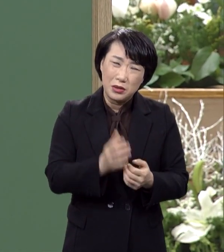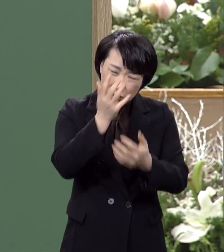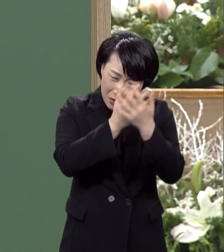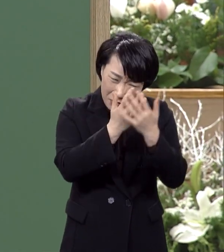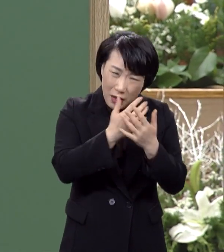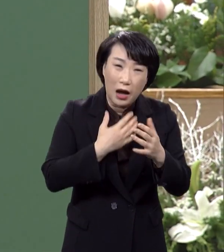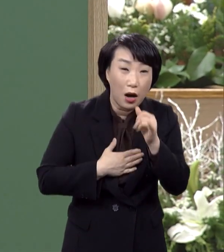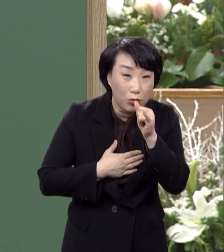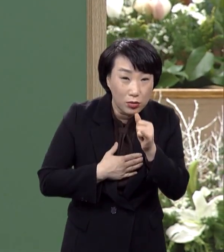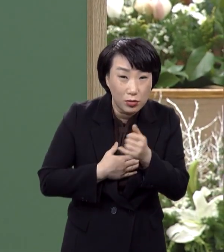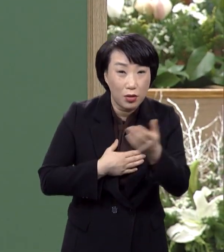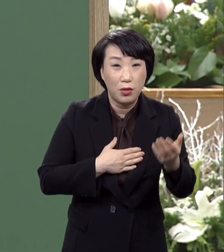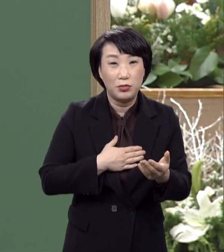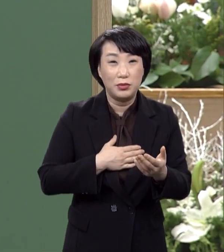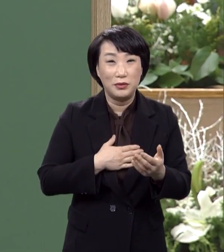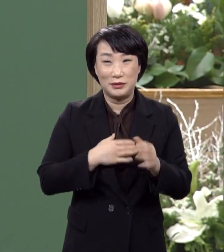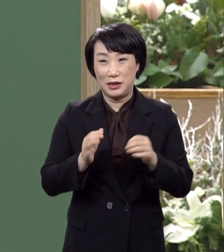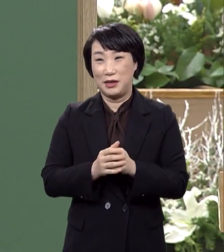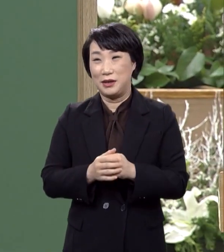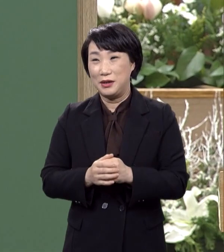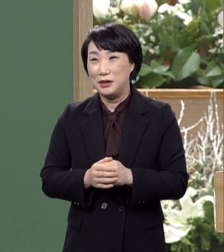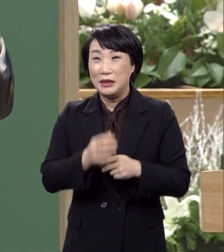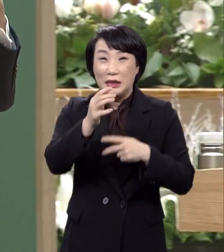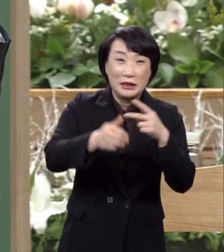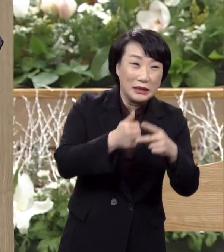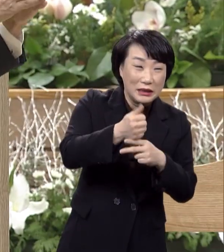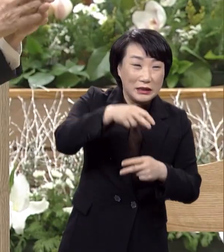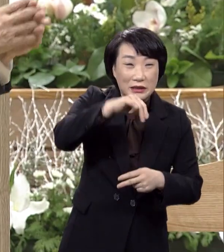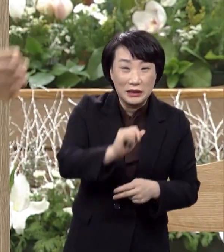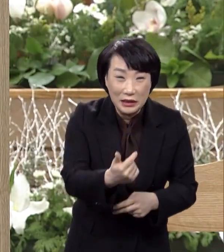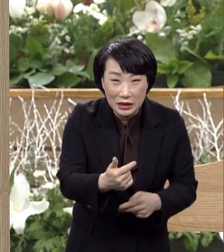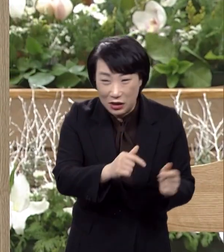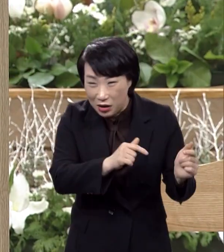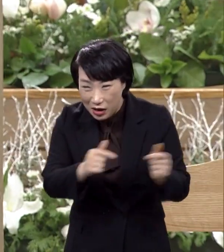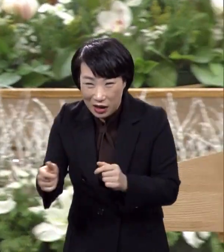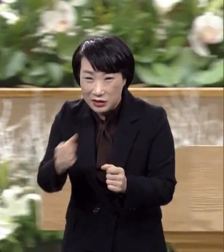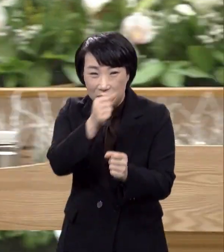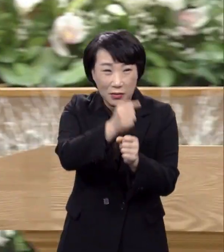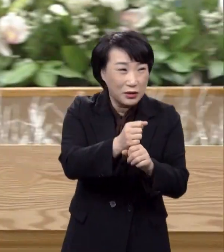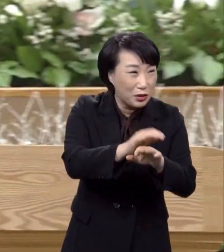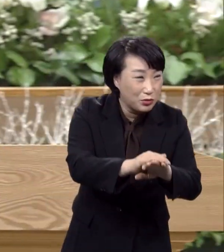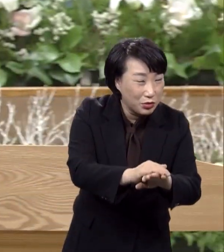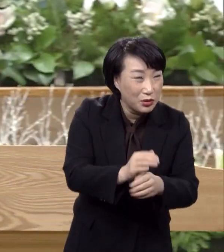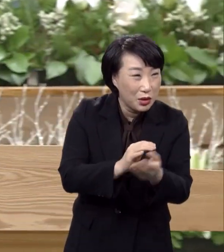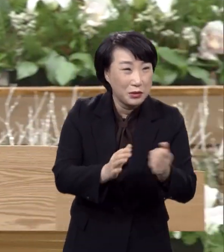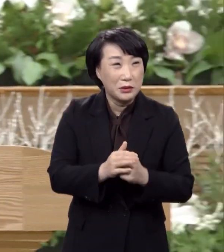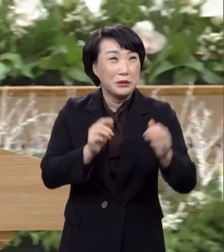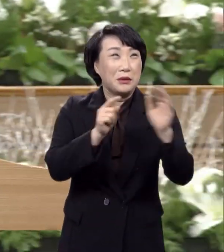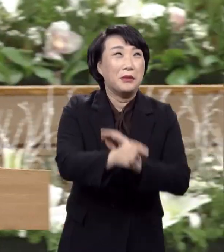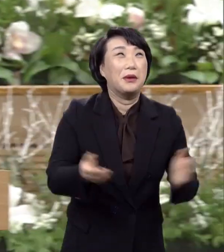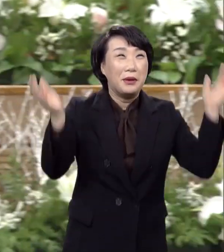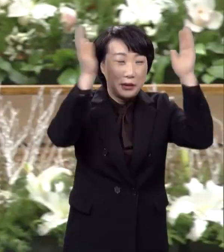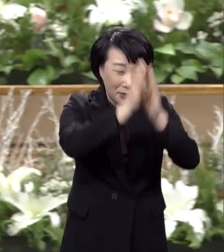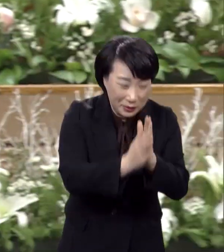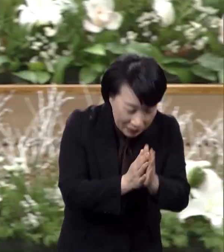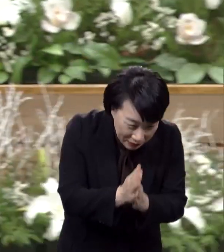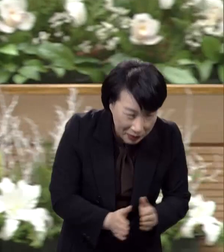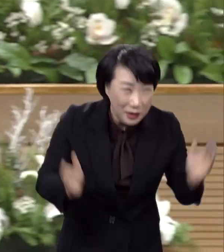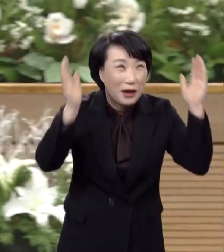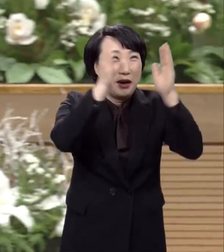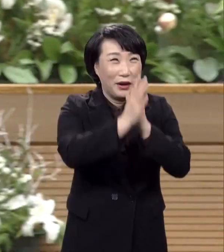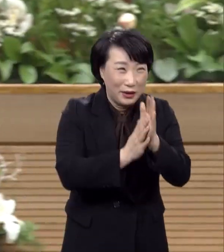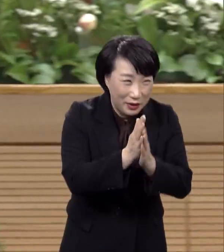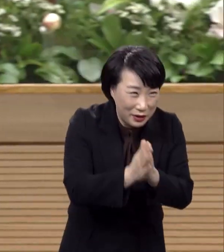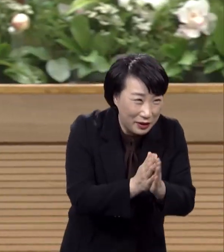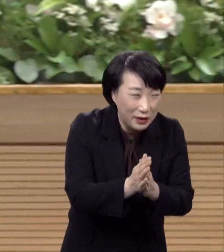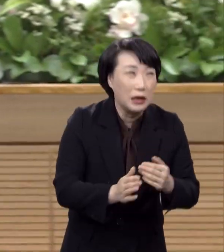어렴풋이나마 알기 때문에 이신 저신을 다 만들어 놓고 거기 가서 빌고, 그리고